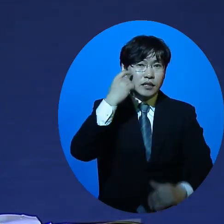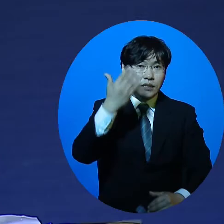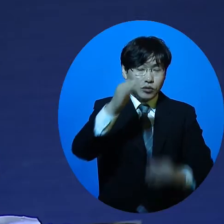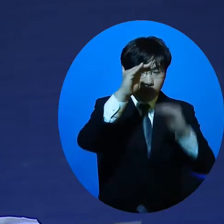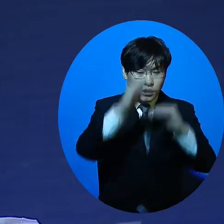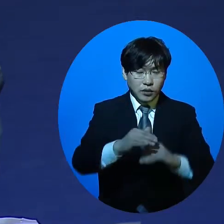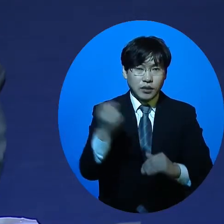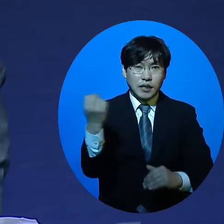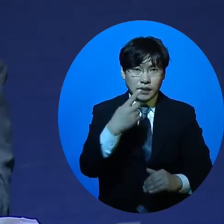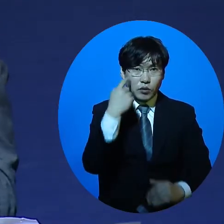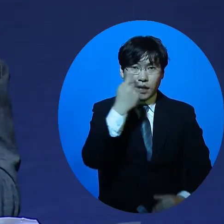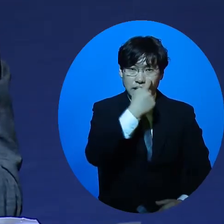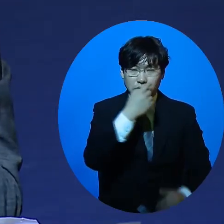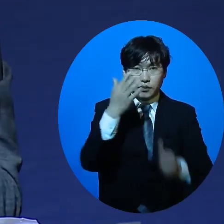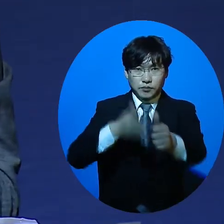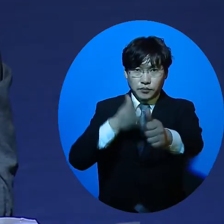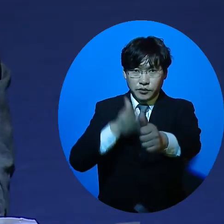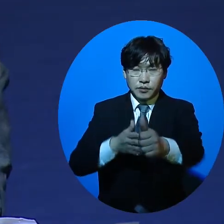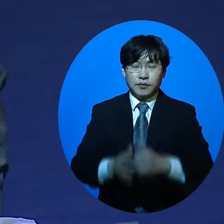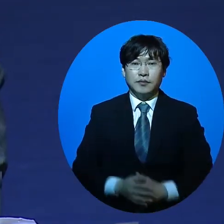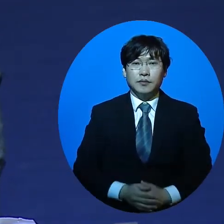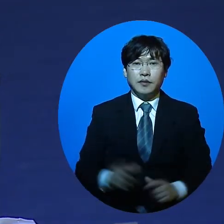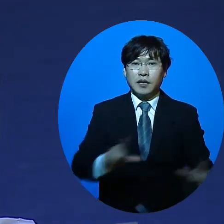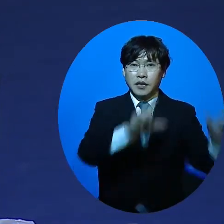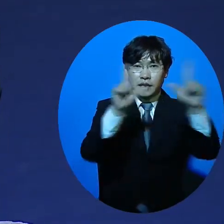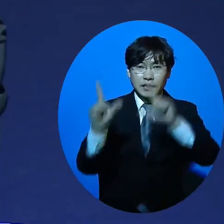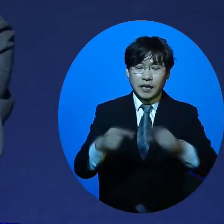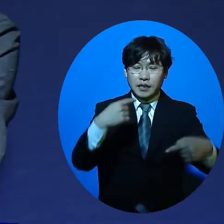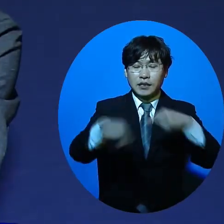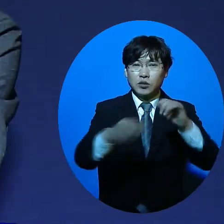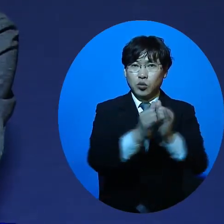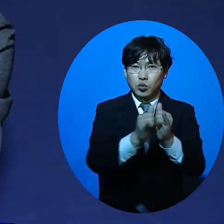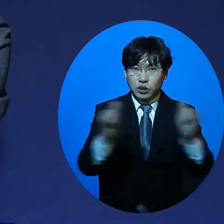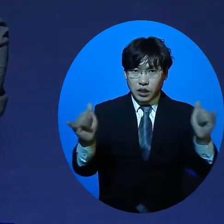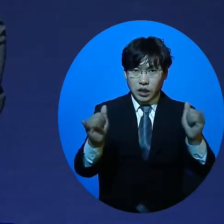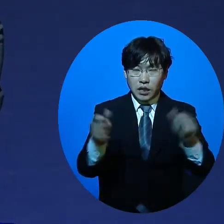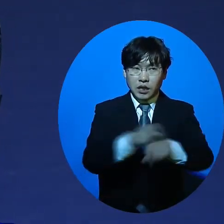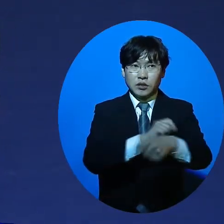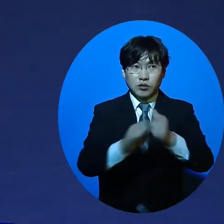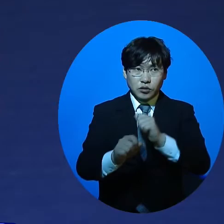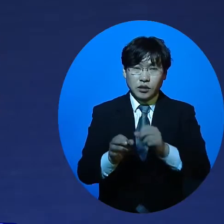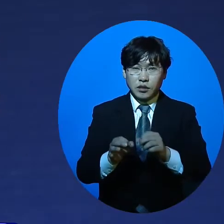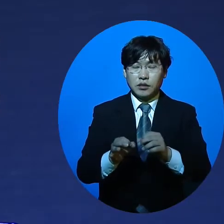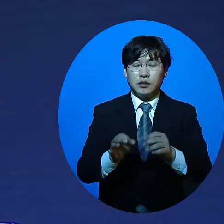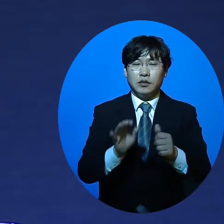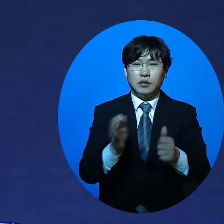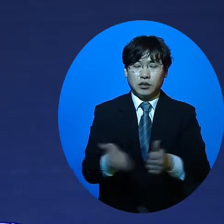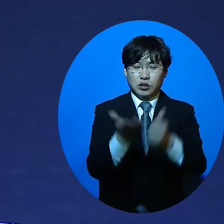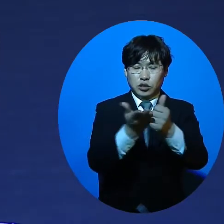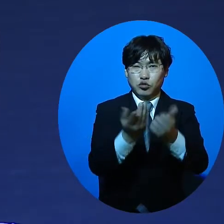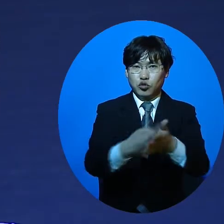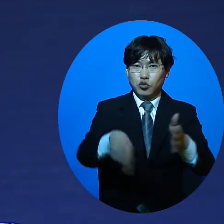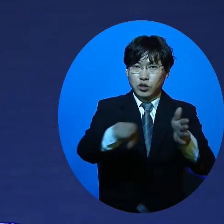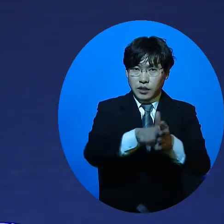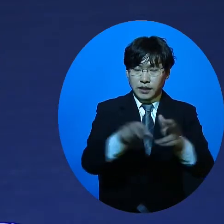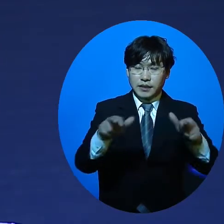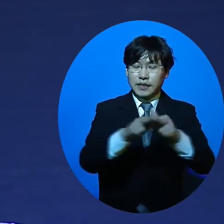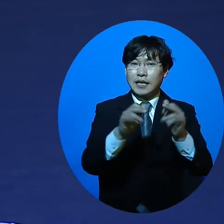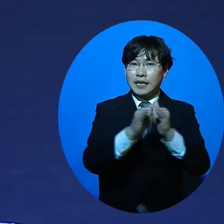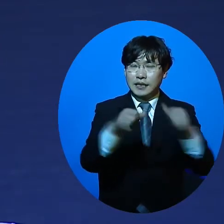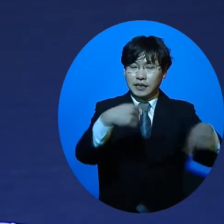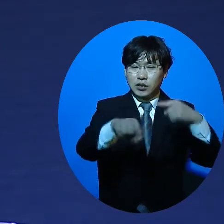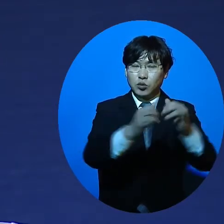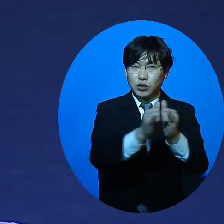질문 요지를 다시 한번 좀 부탁드리겠습니다. 생활체육 지도자의 보다 적극적인 육성을 위해서 지도자의 생활체육, 장애인